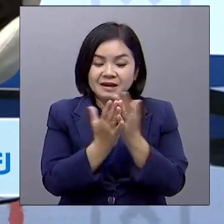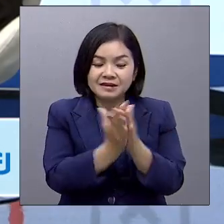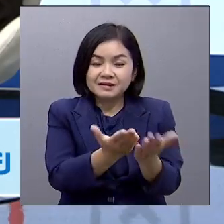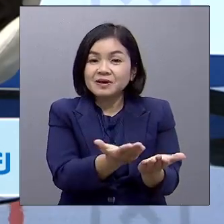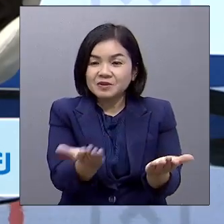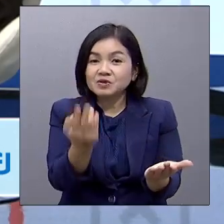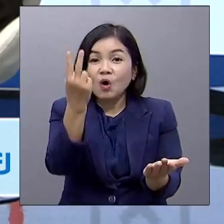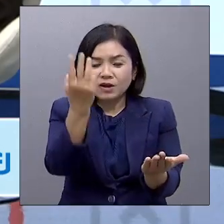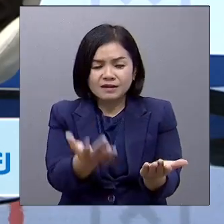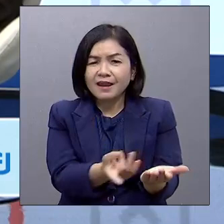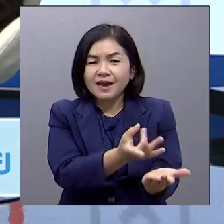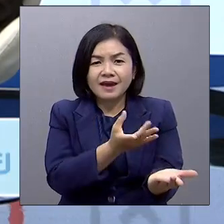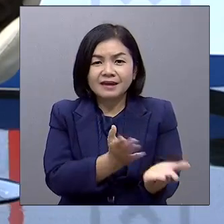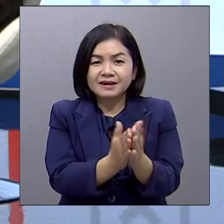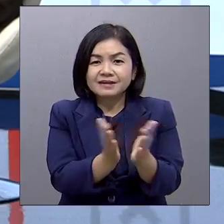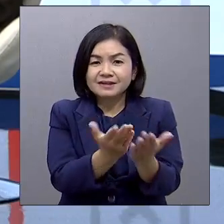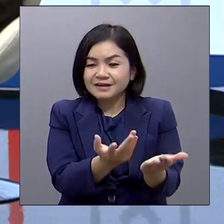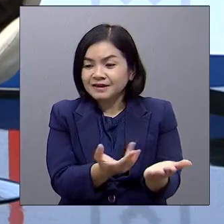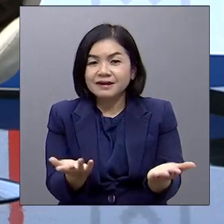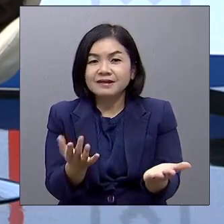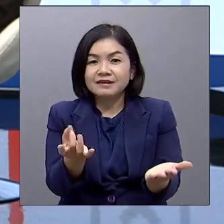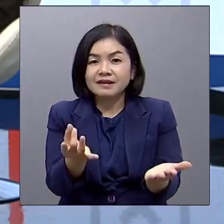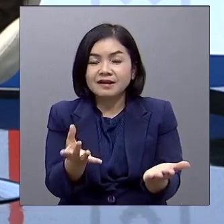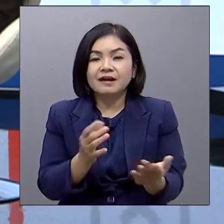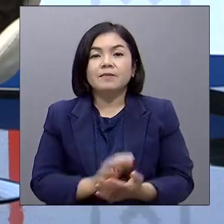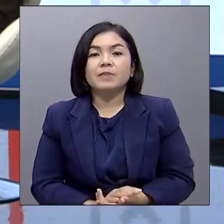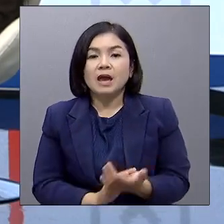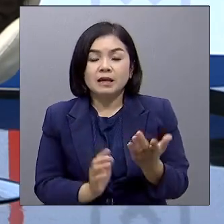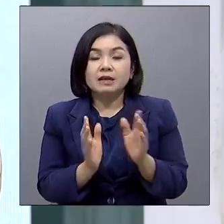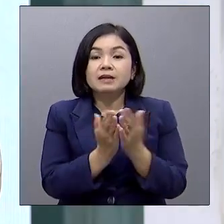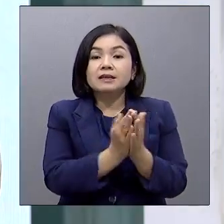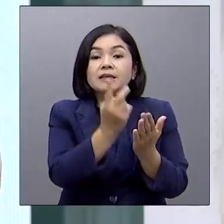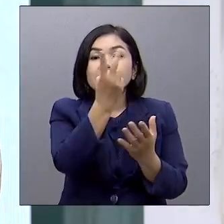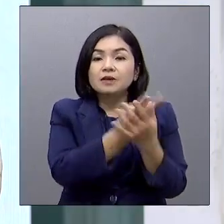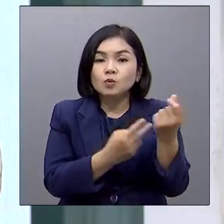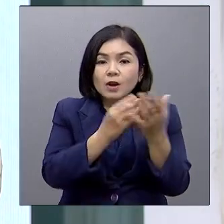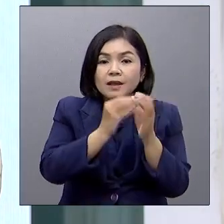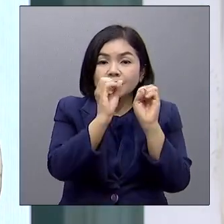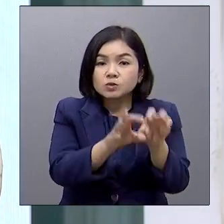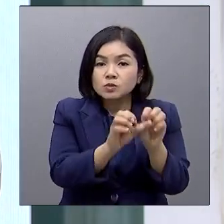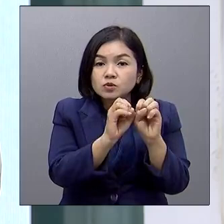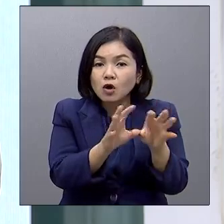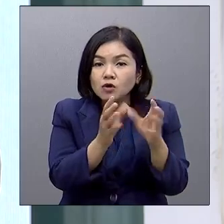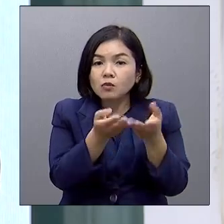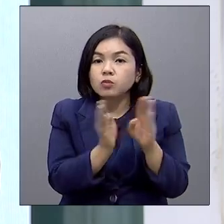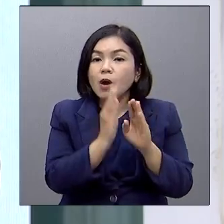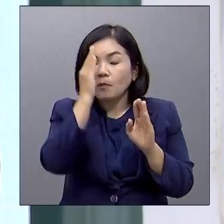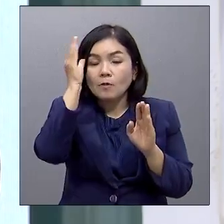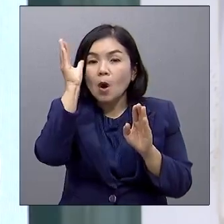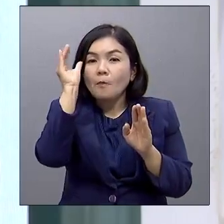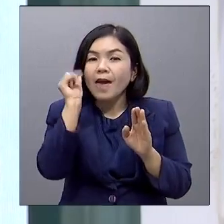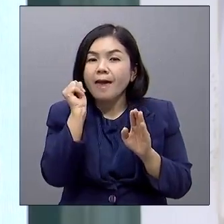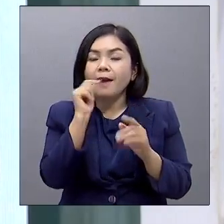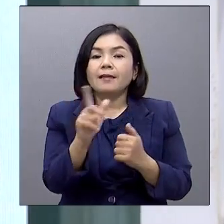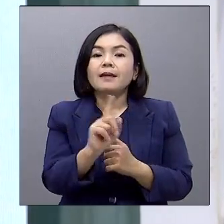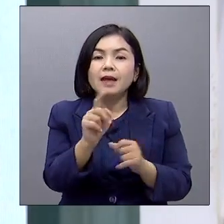กของผปครองค่ผู้ปครองส